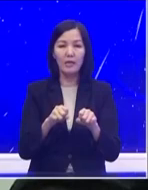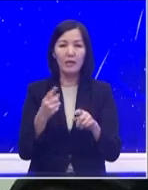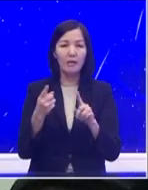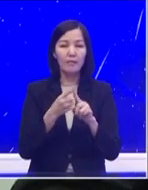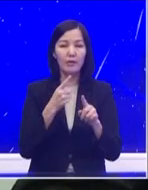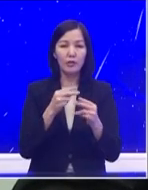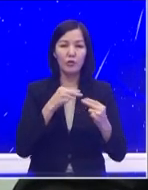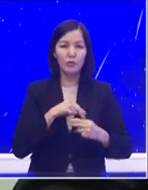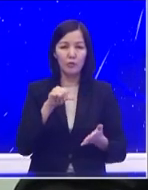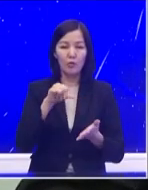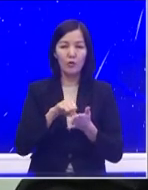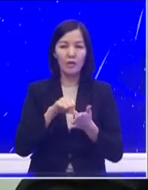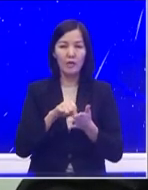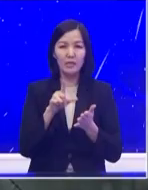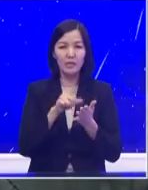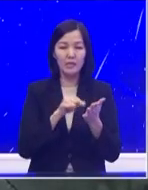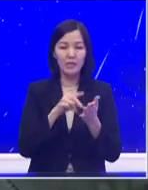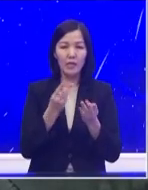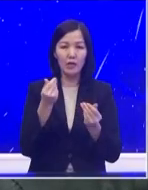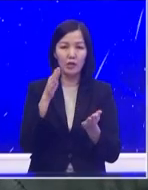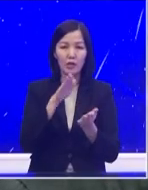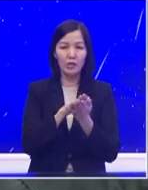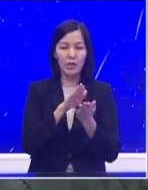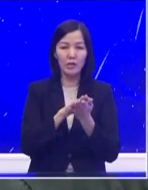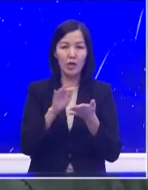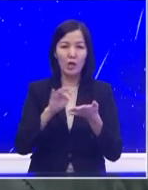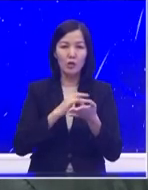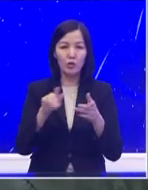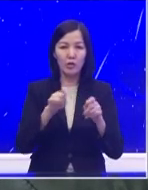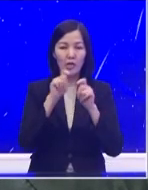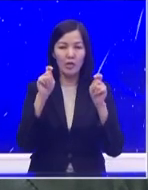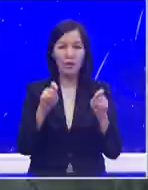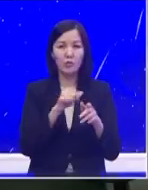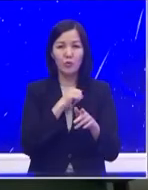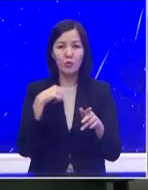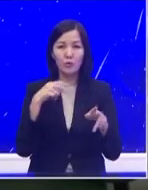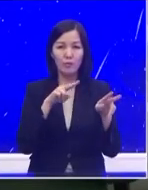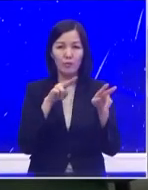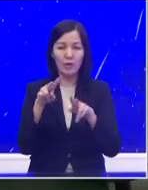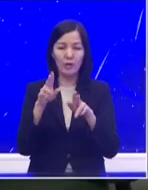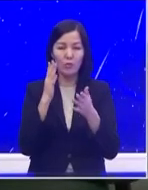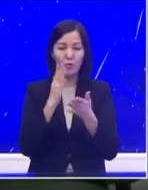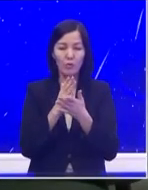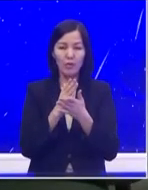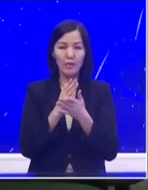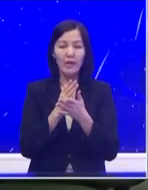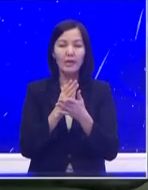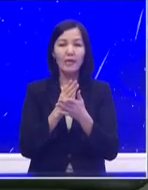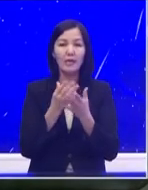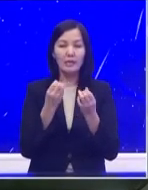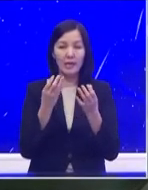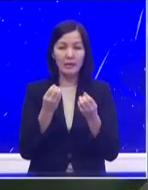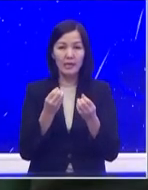рет жұмысқа орналасқандар зейнетақы жинақтарын және шоттарын ашу процесін бақылау оңтайлы болып тұр. Соған